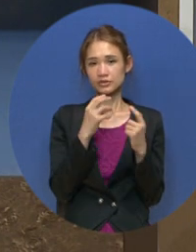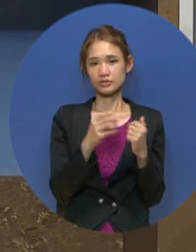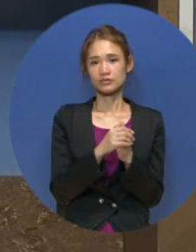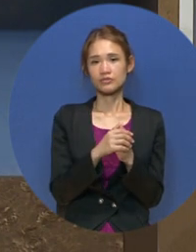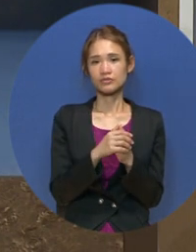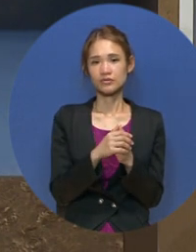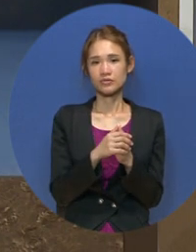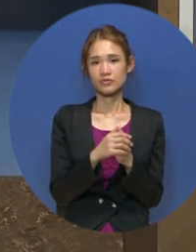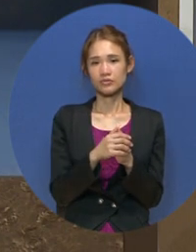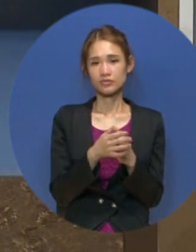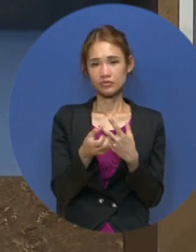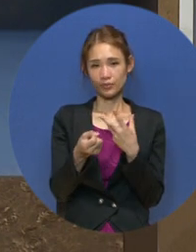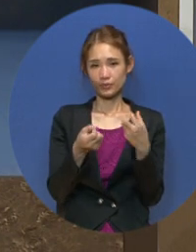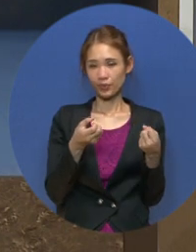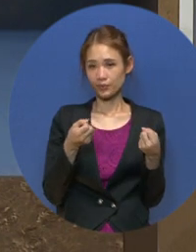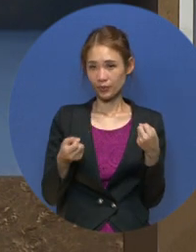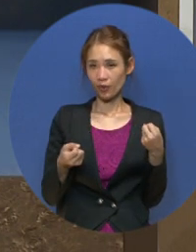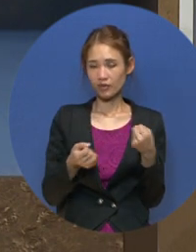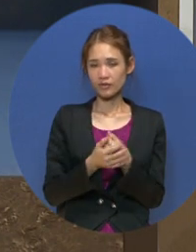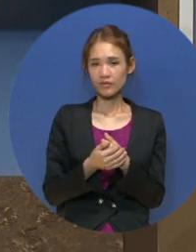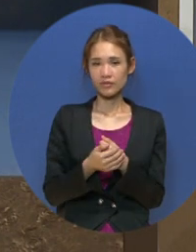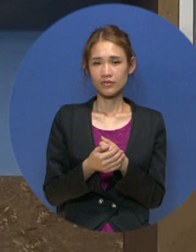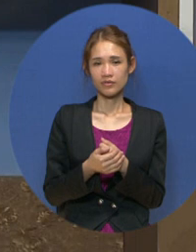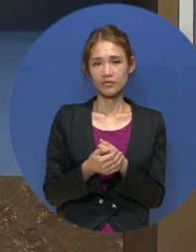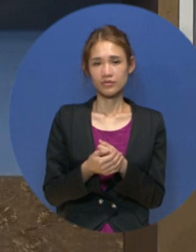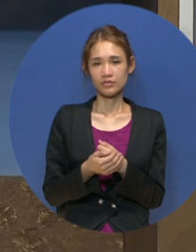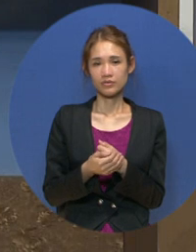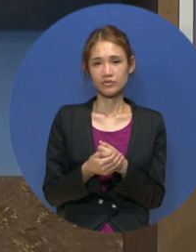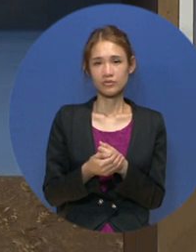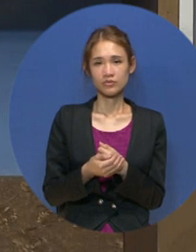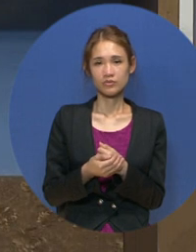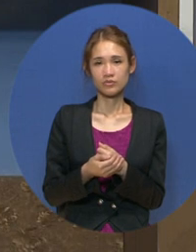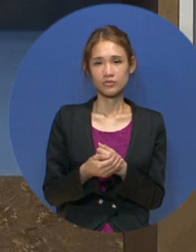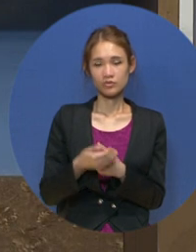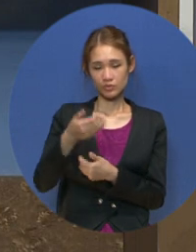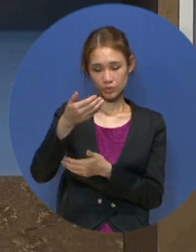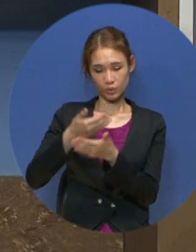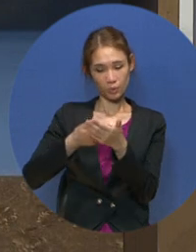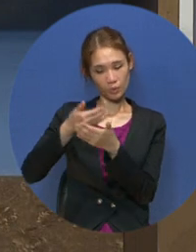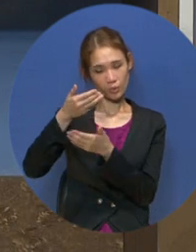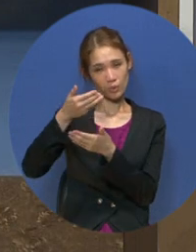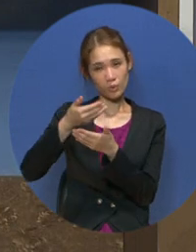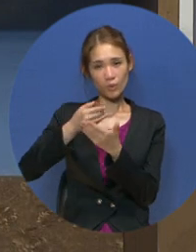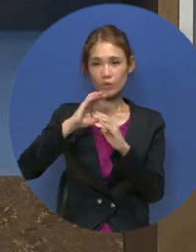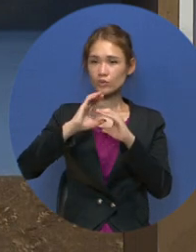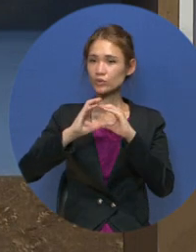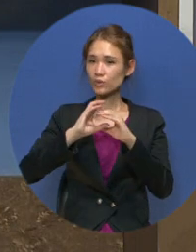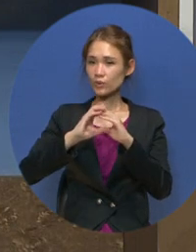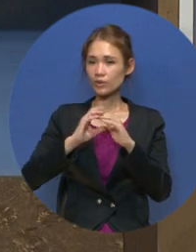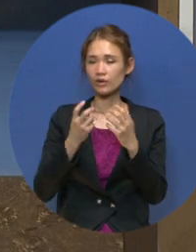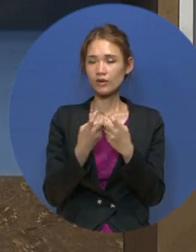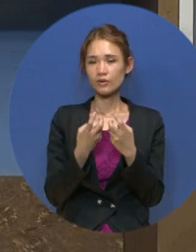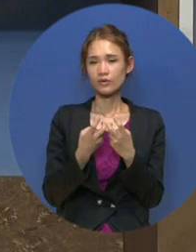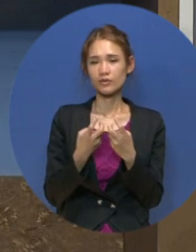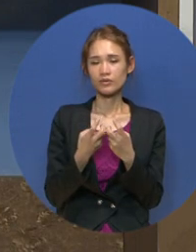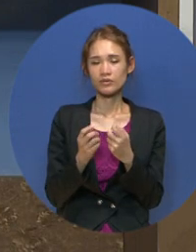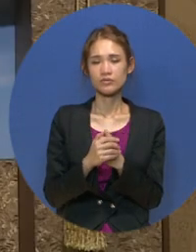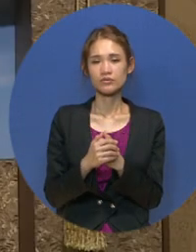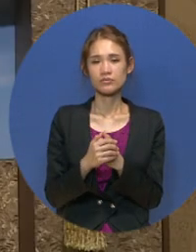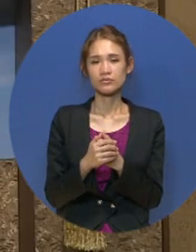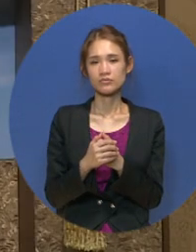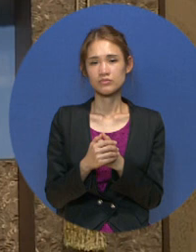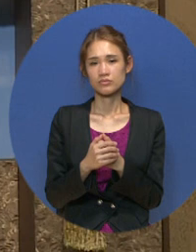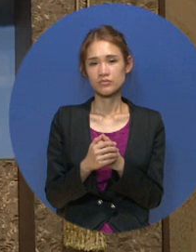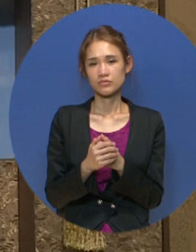이러다 보니까 좀 이제 떨어져 계신데 네. 이런 교류라든지 뭐 소통은 어떻게 하시나요? 네.